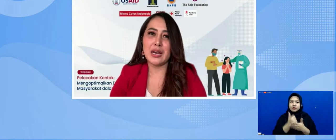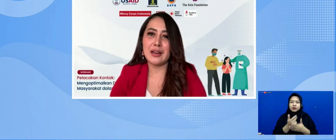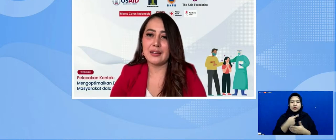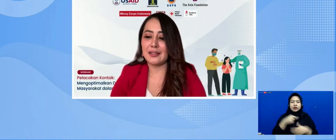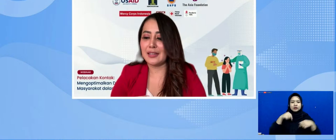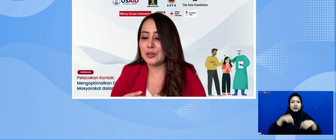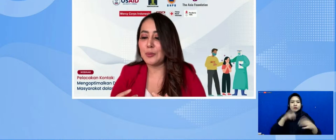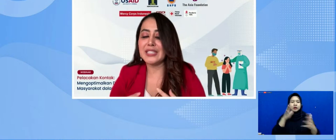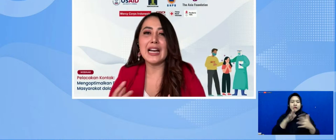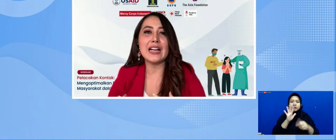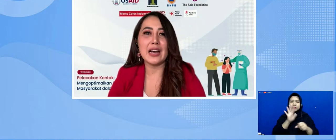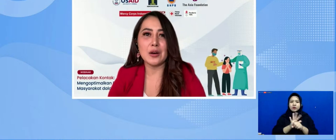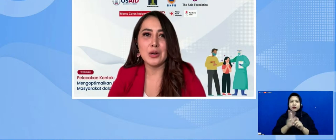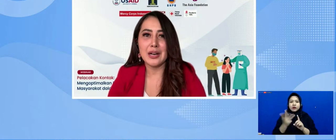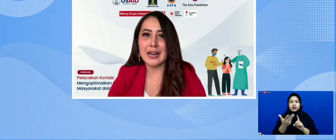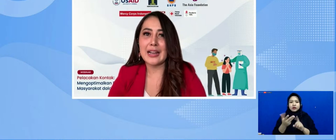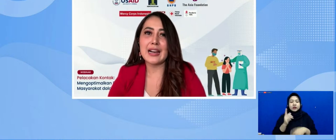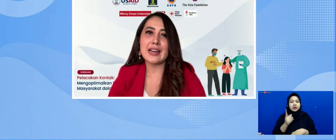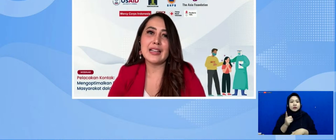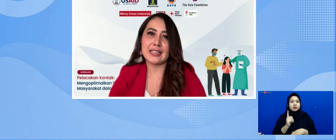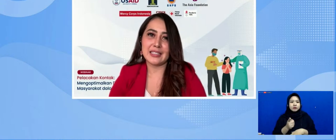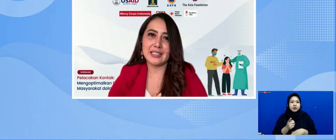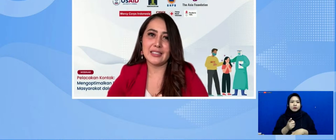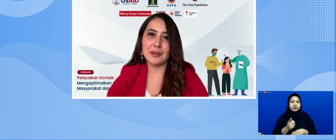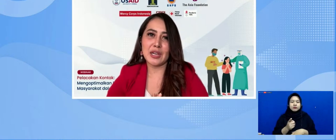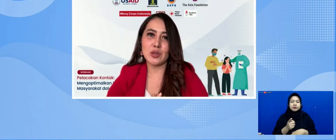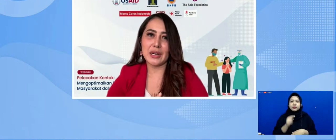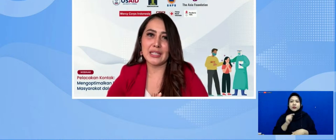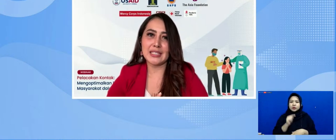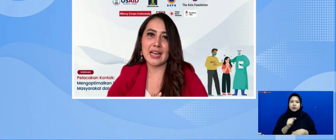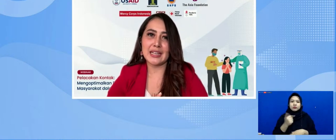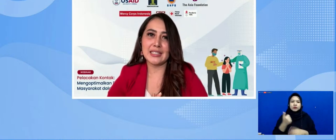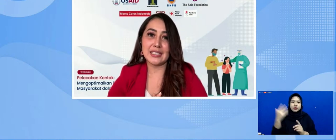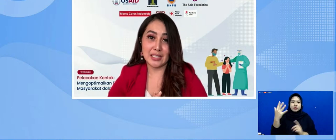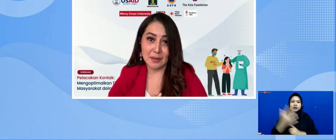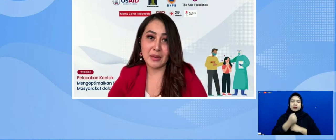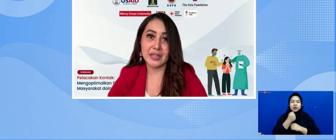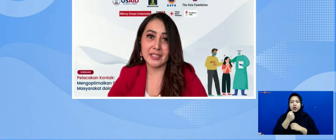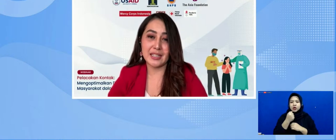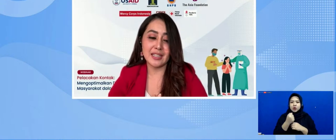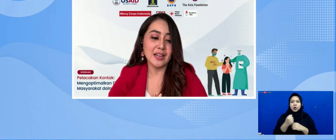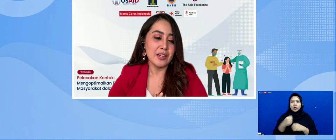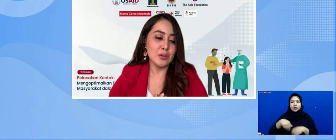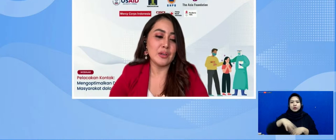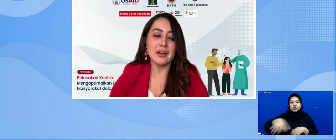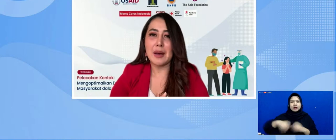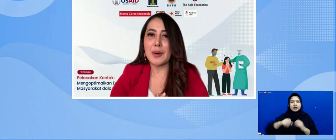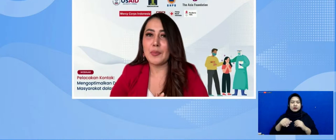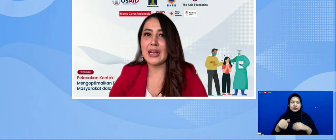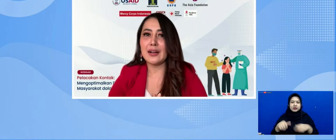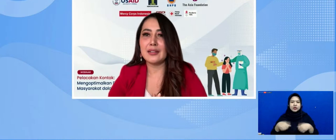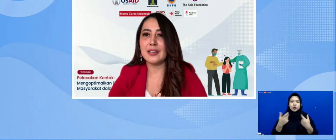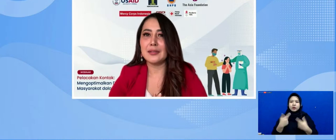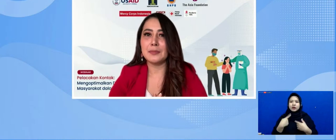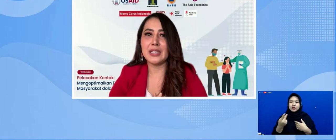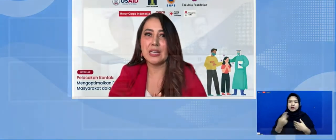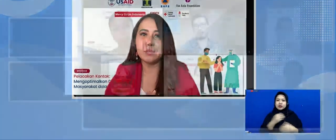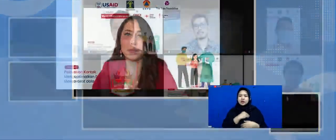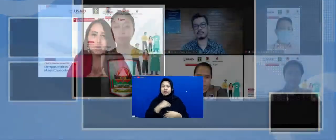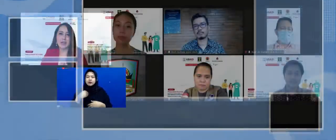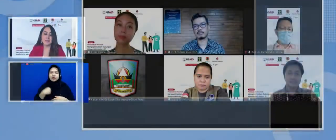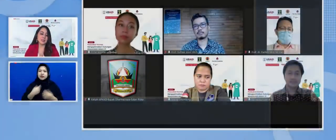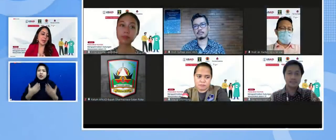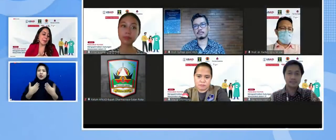menghadapi COVID-19 ya, karena bagaimanapun juga itu menjangkau ranah-ranah terkecil dalam kehidupan kita sehari secara medis. Jadi